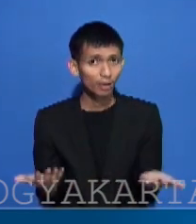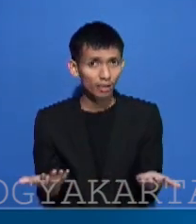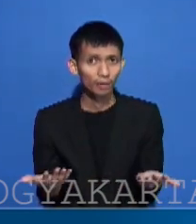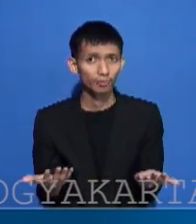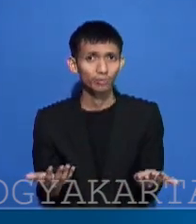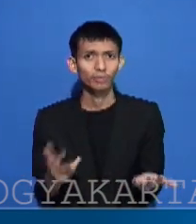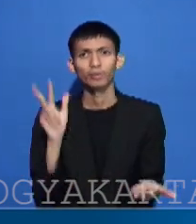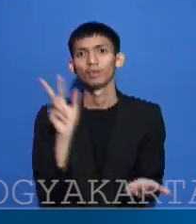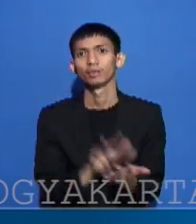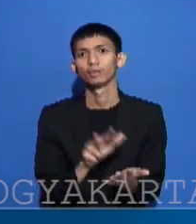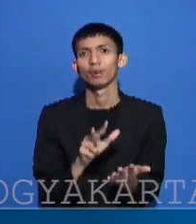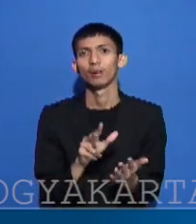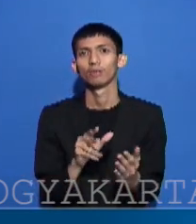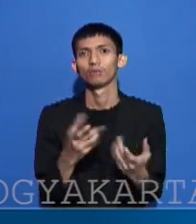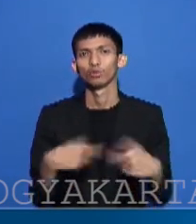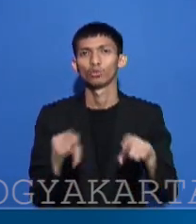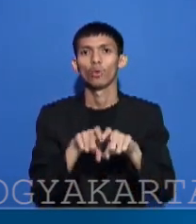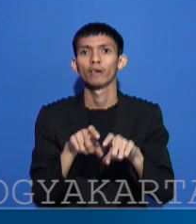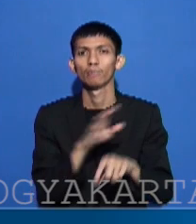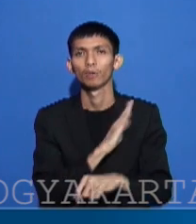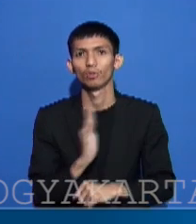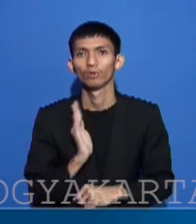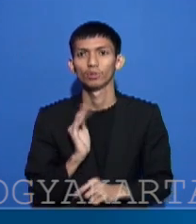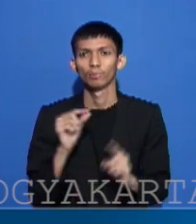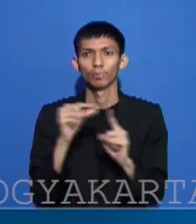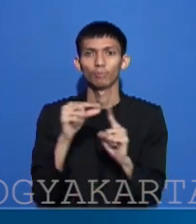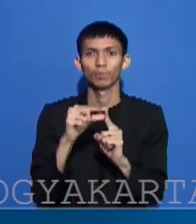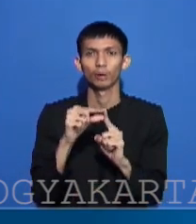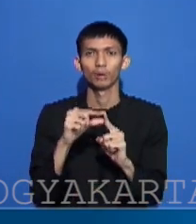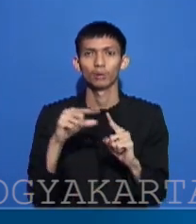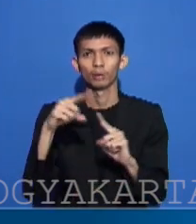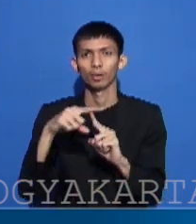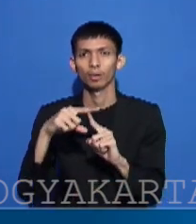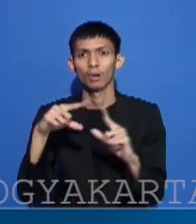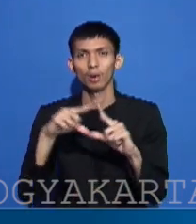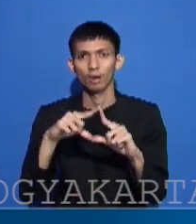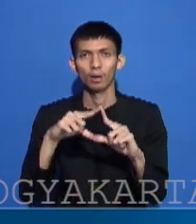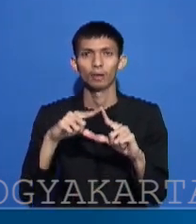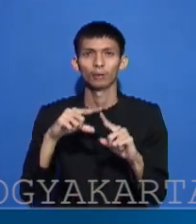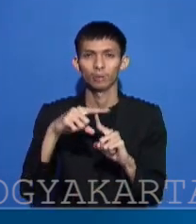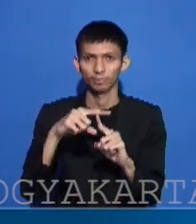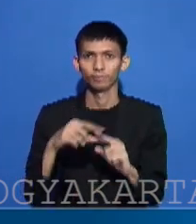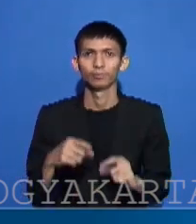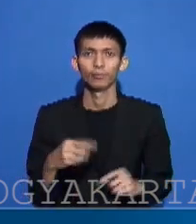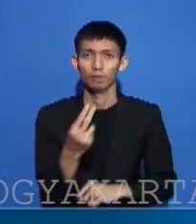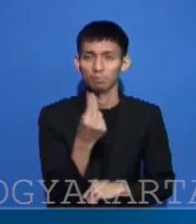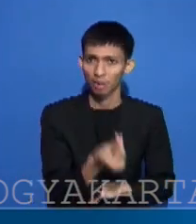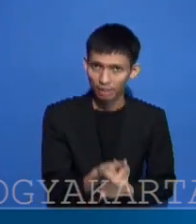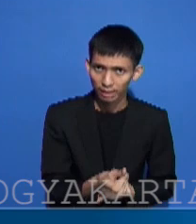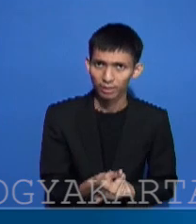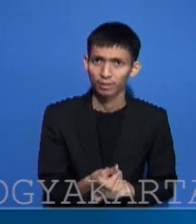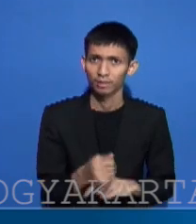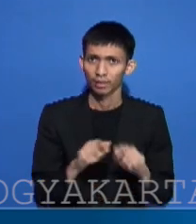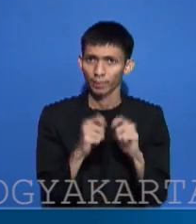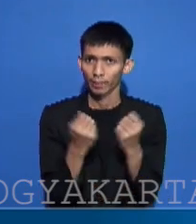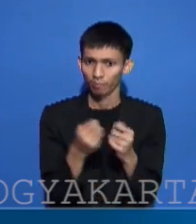pengesahan penyesuaian pengurus PPIPPAT, standarisasi honor saksi, pendamping dan narasumber PPIPPAT, tim penelitian